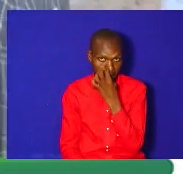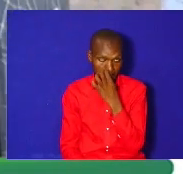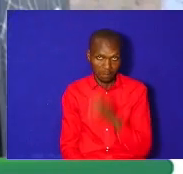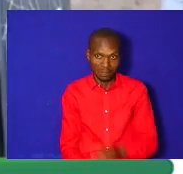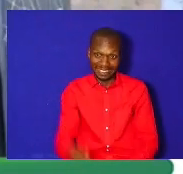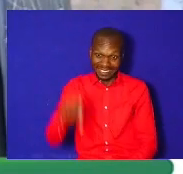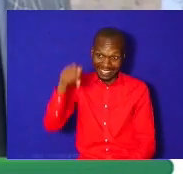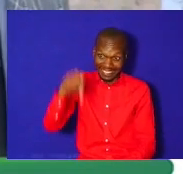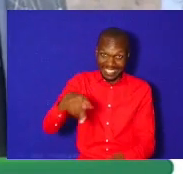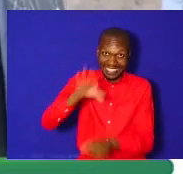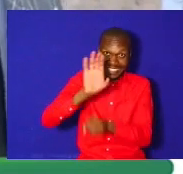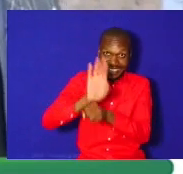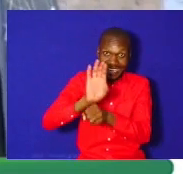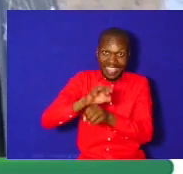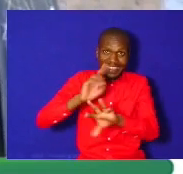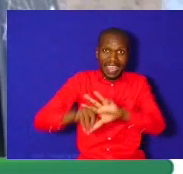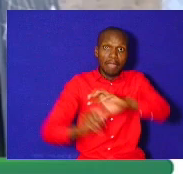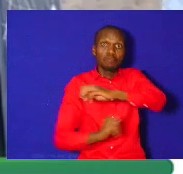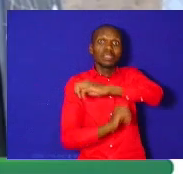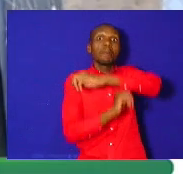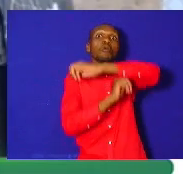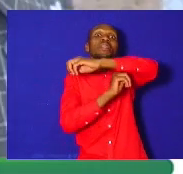hii kanisa ikisaidiwa